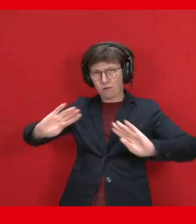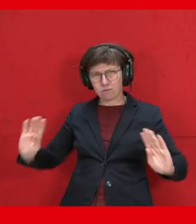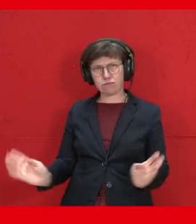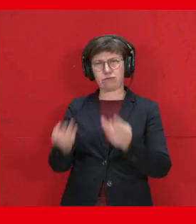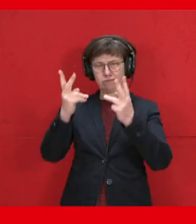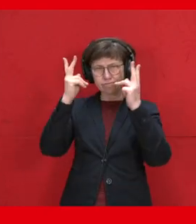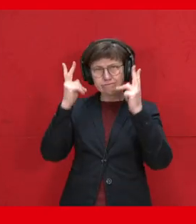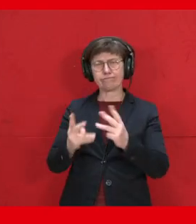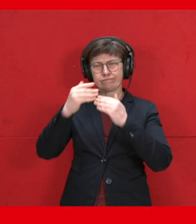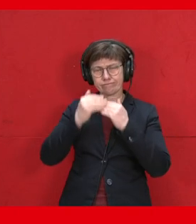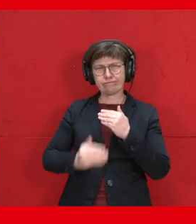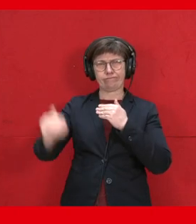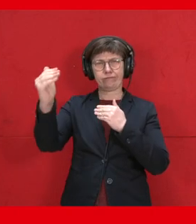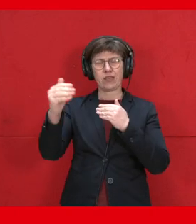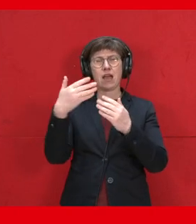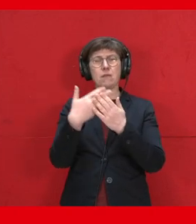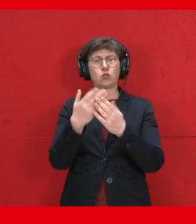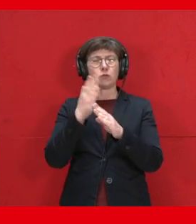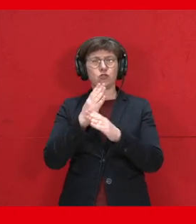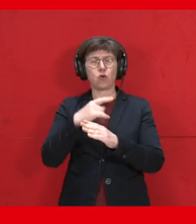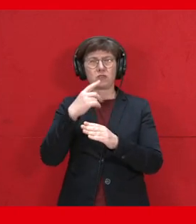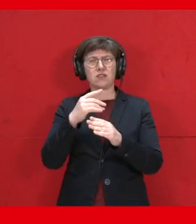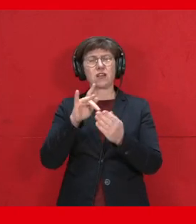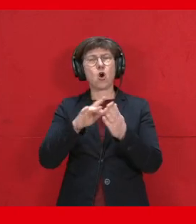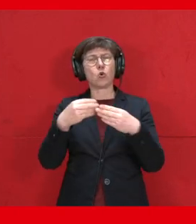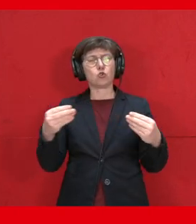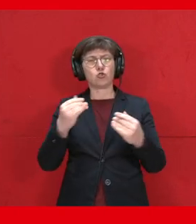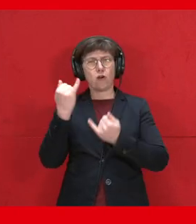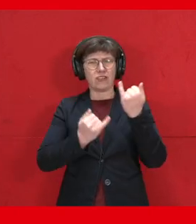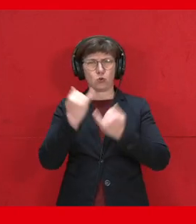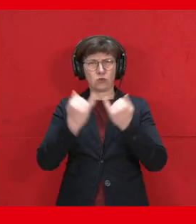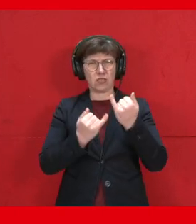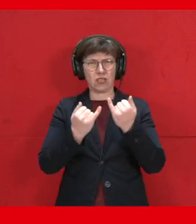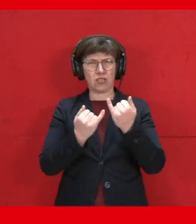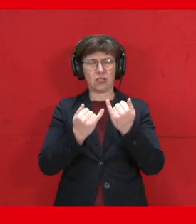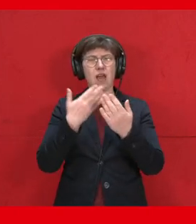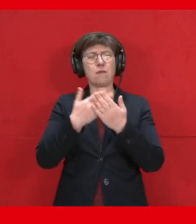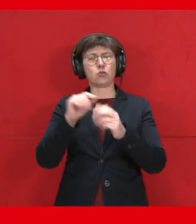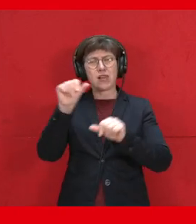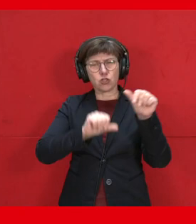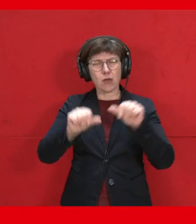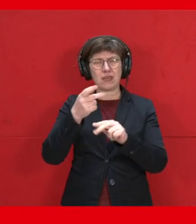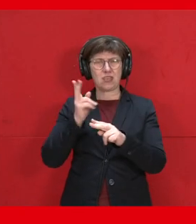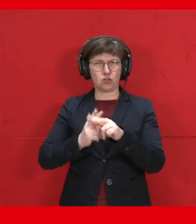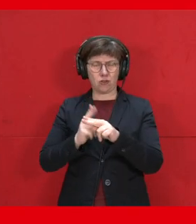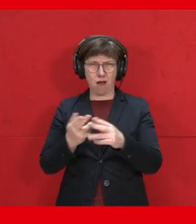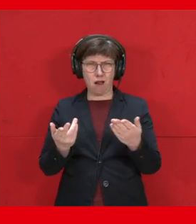dann nützlich ist, zum Beispiel bei den schon erwähnten Grundstoffindustrien im Bereich von Chemie und